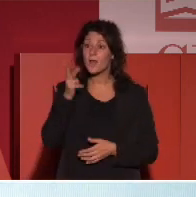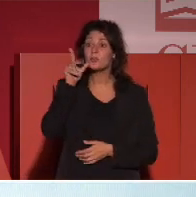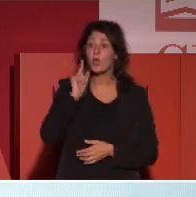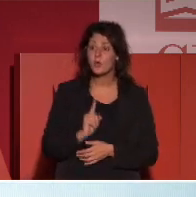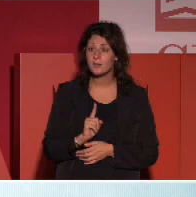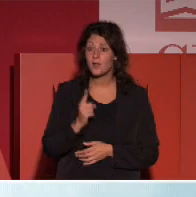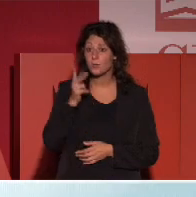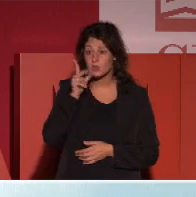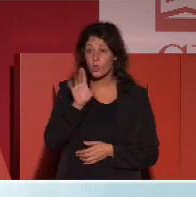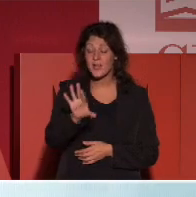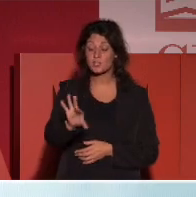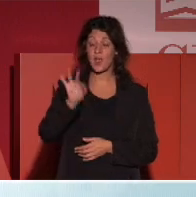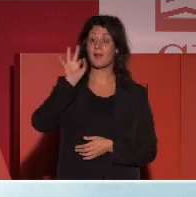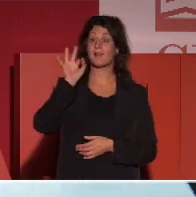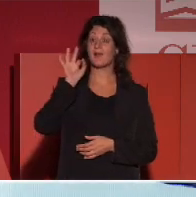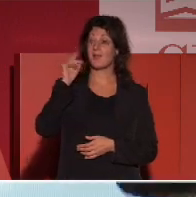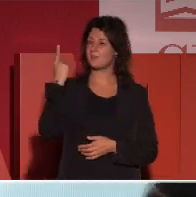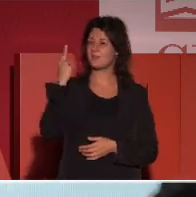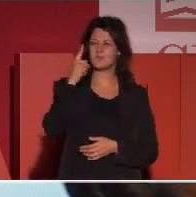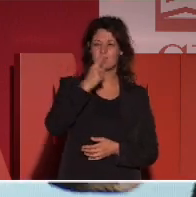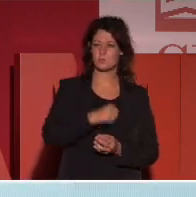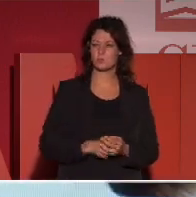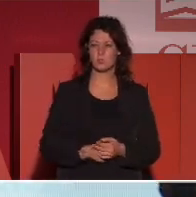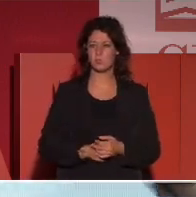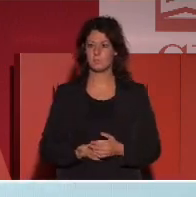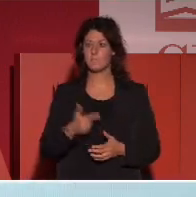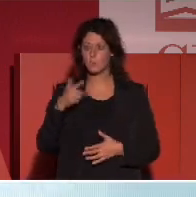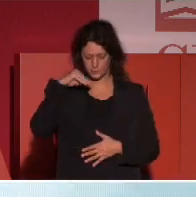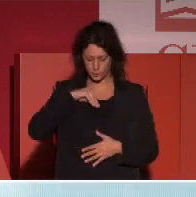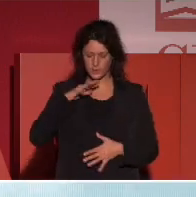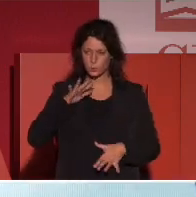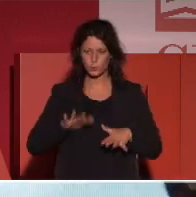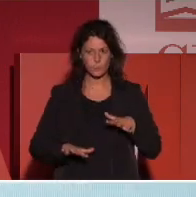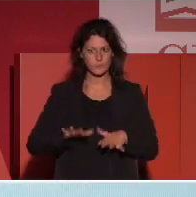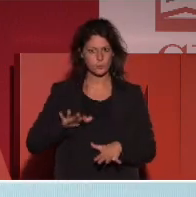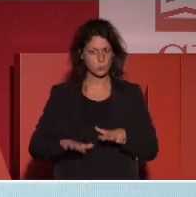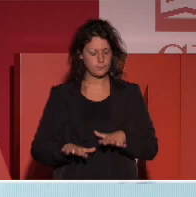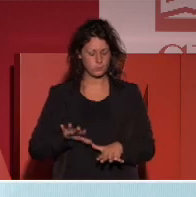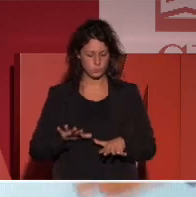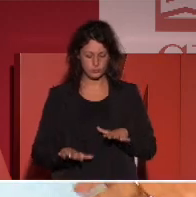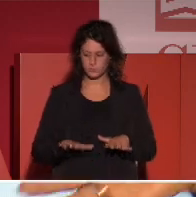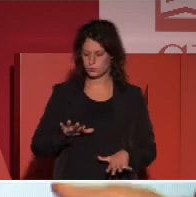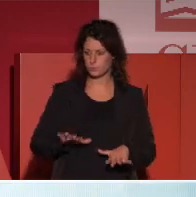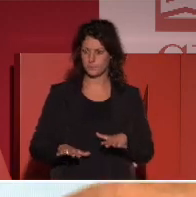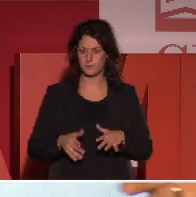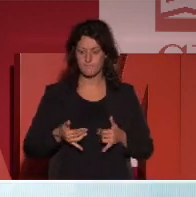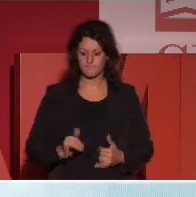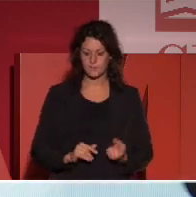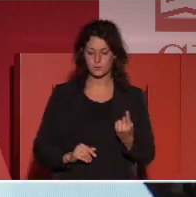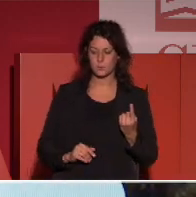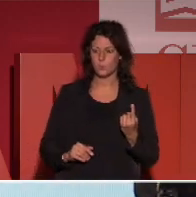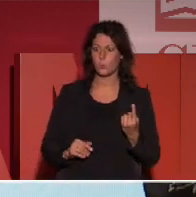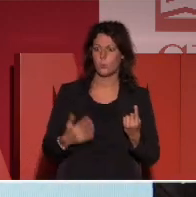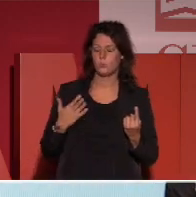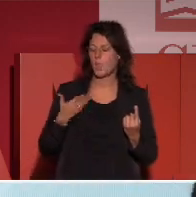per una ragazza perché sei assalita dai dubbi dai timori dai terroristi fanno intorno cenò un figlio oggi